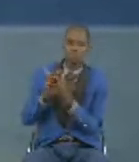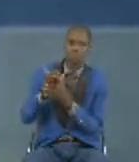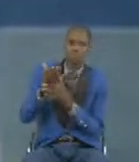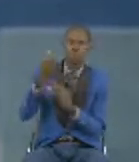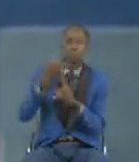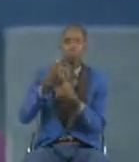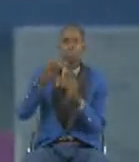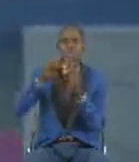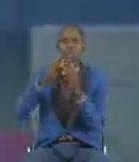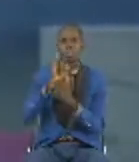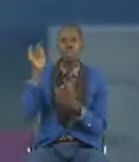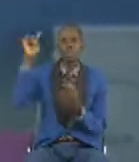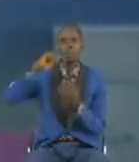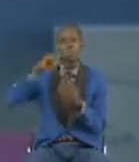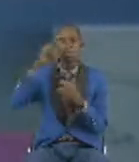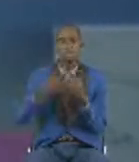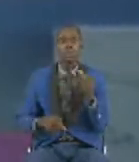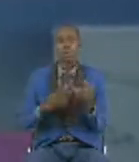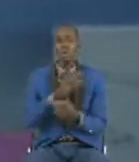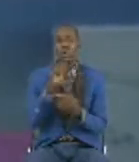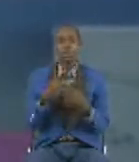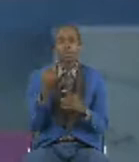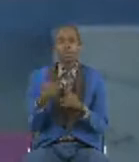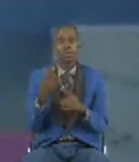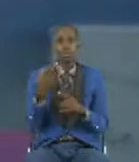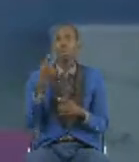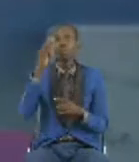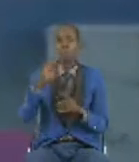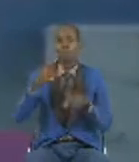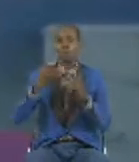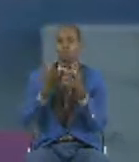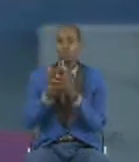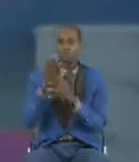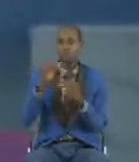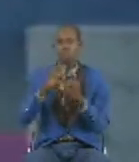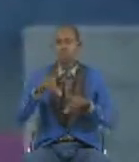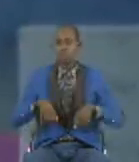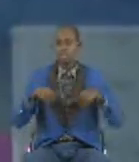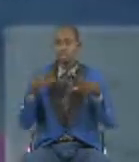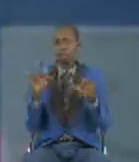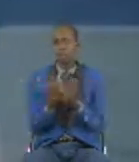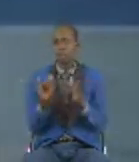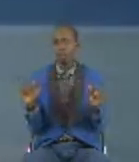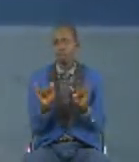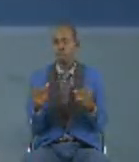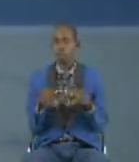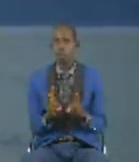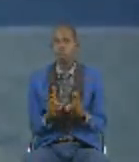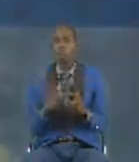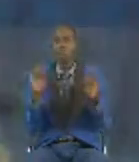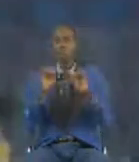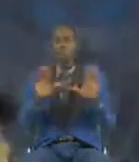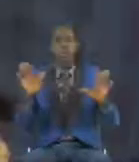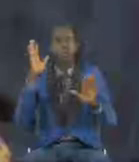du début jusqu'à la fin. Et que la parole de Dieu continue dans ta vie comme ça, rien ne